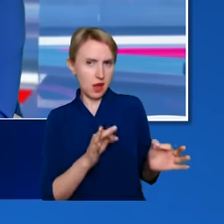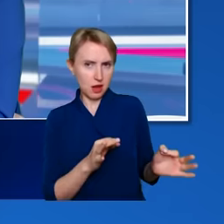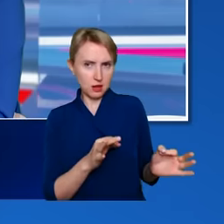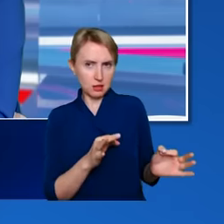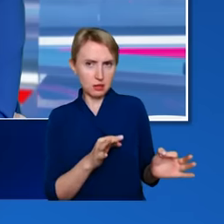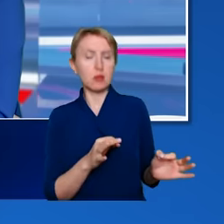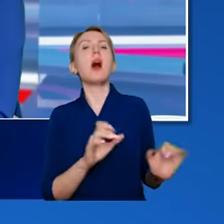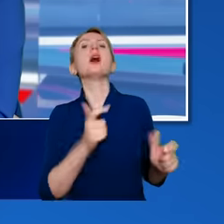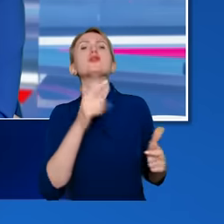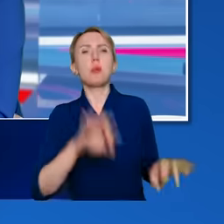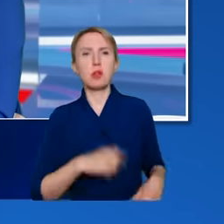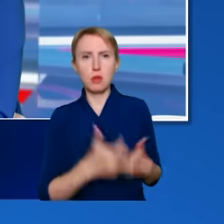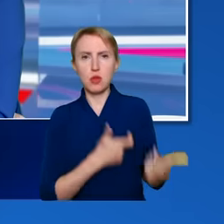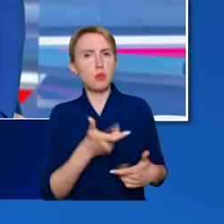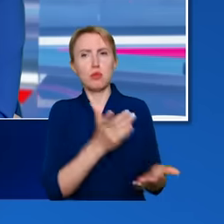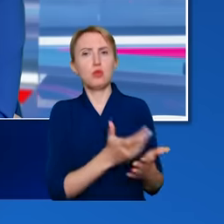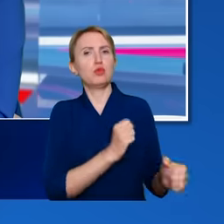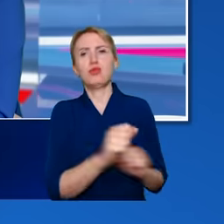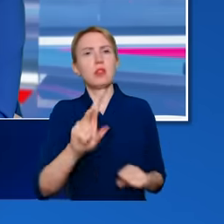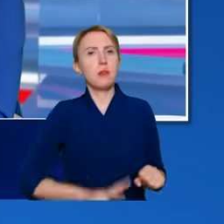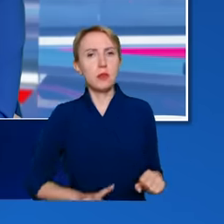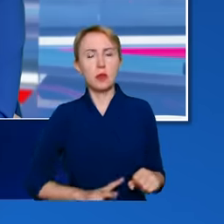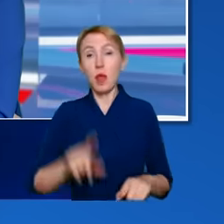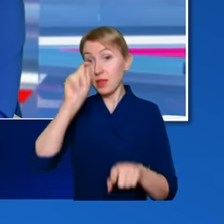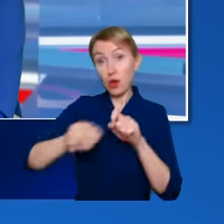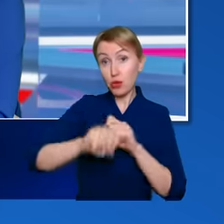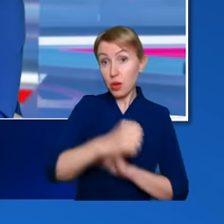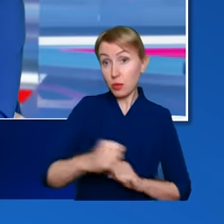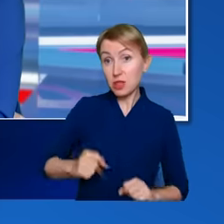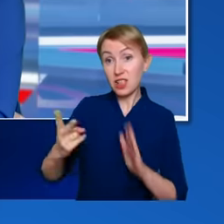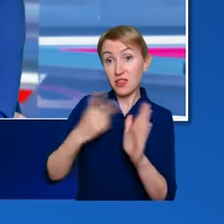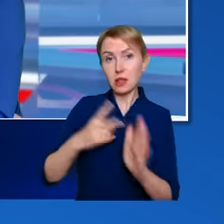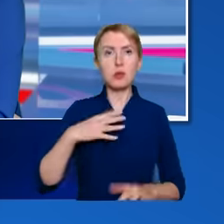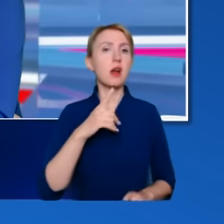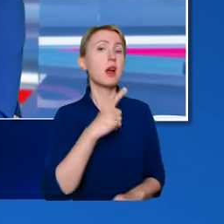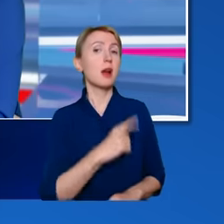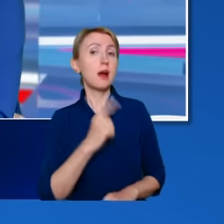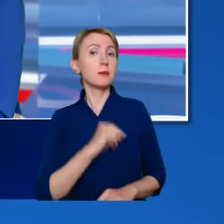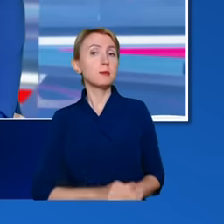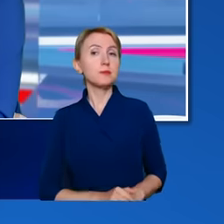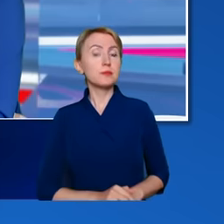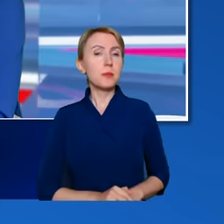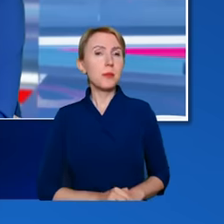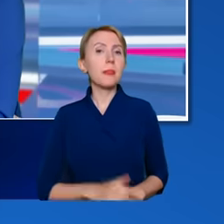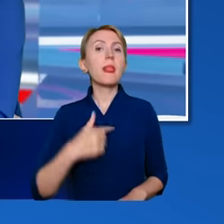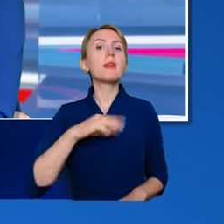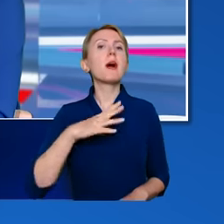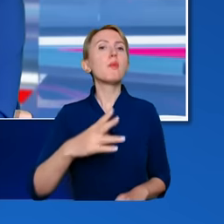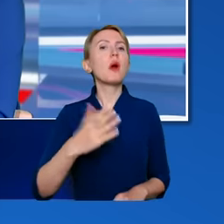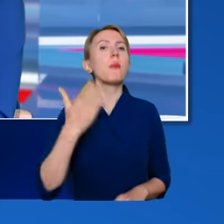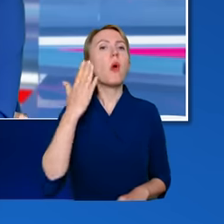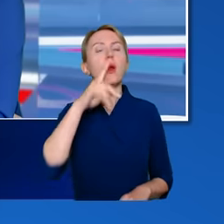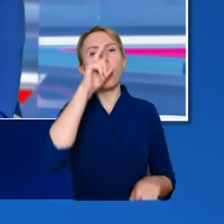pan tam robił? Przecież pan już nie jest w tym ministerstwie. Na kontroli poselskiej byłem już, dwukrotnie. A, rozumiem, no dobrze. No ja byłam ostatnio na